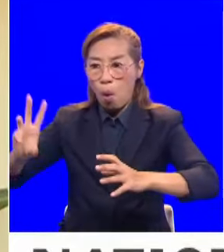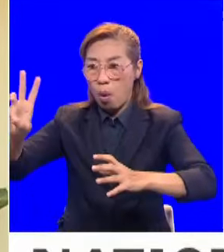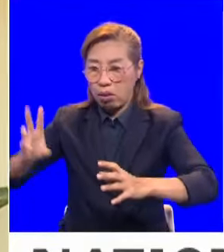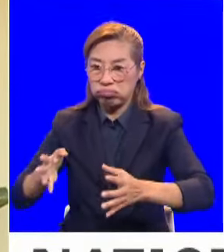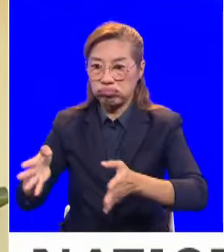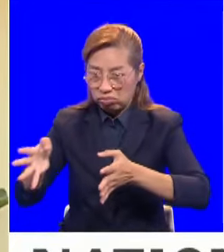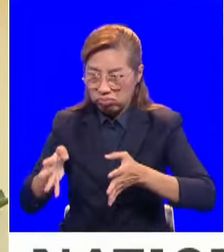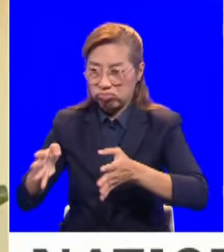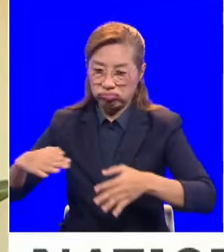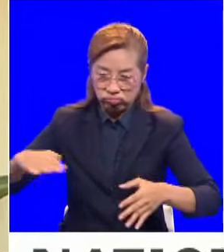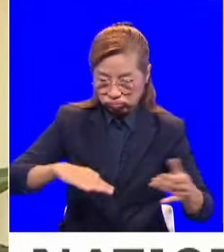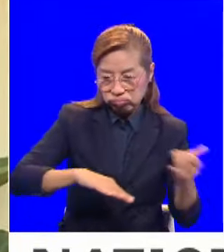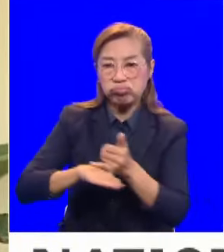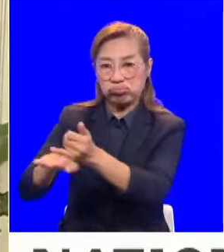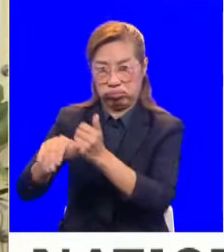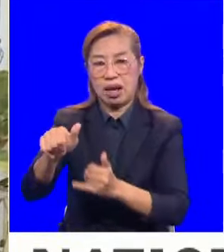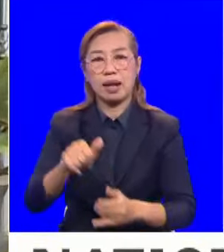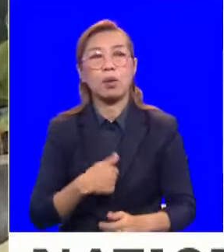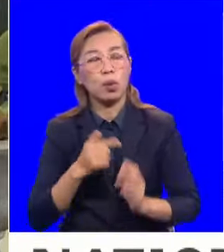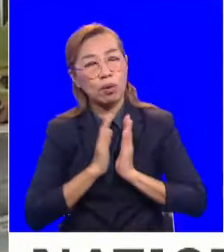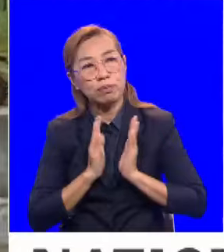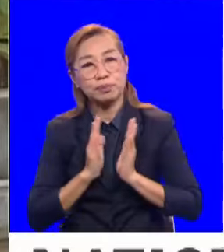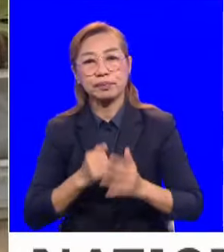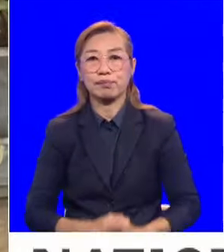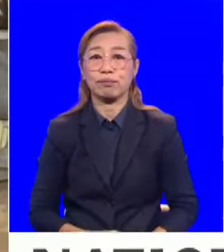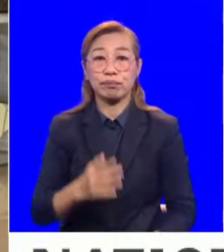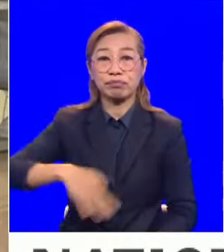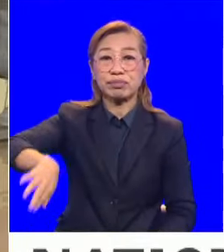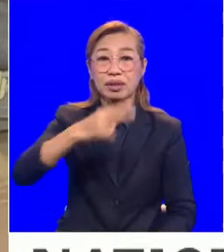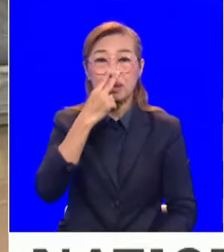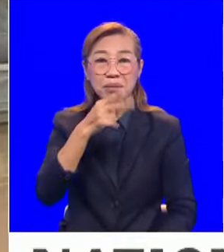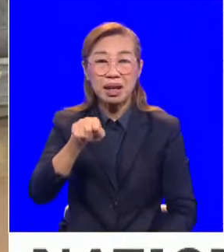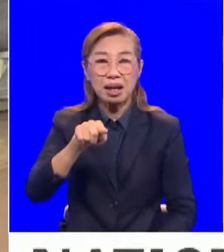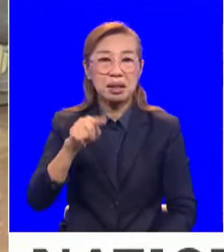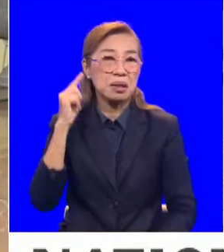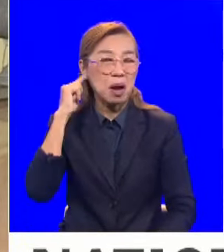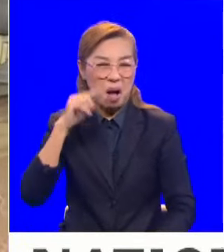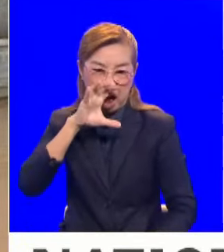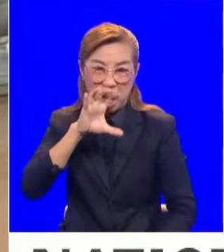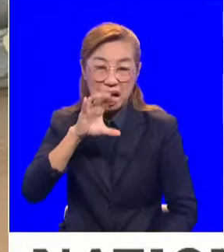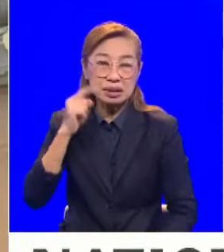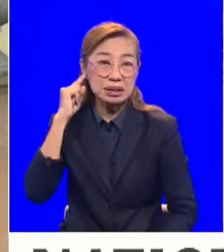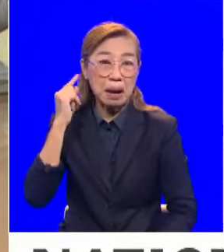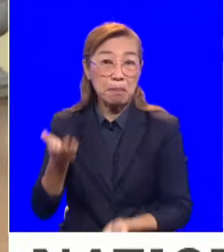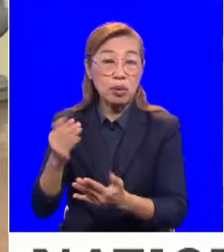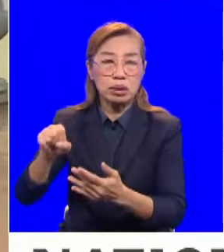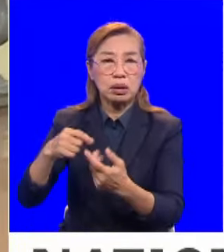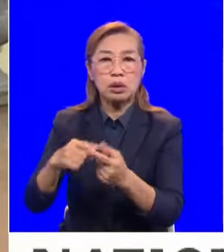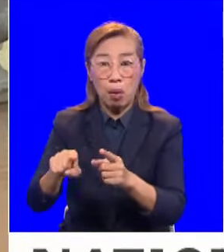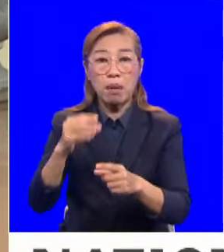มารับได้ค่ะขอบคุณมากค่ะเนี่ยค่ะก็อาจจะได้ยินเสียงเบานิดนึงแต่พี่เขาบอกว่าตอนนี้ยังอยู่ได้นะคะแต่ว่าในบ้าน